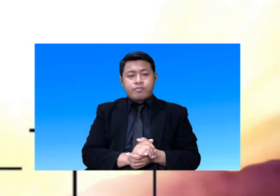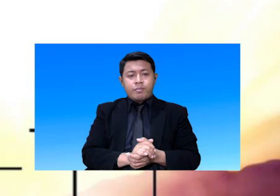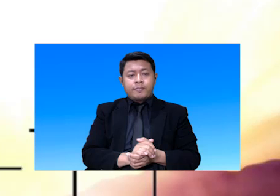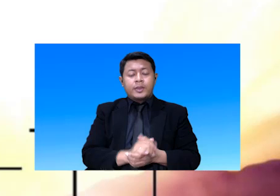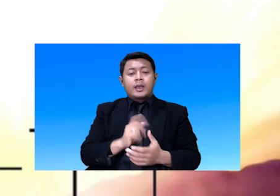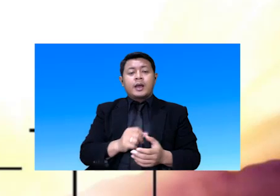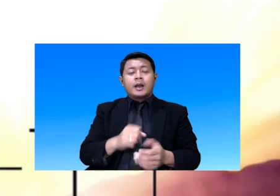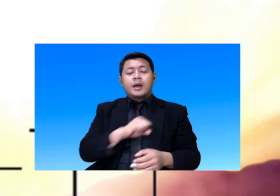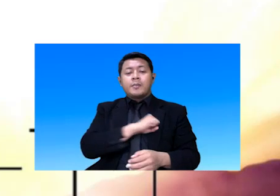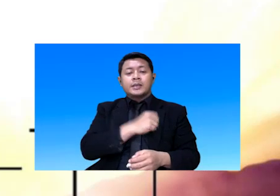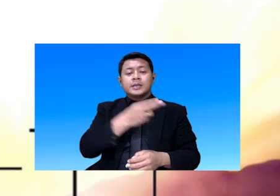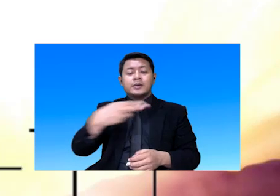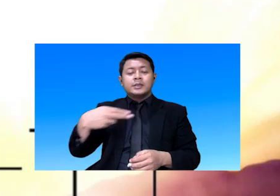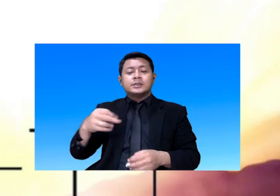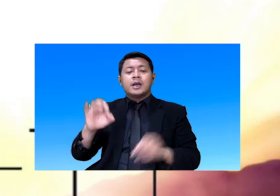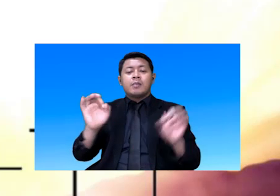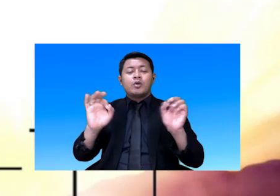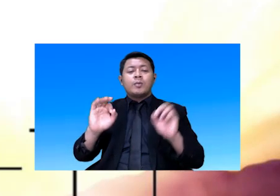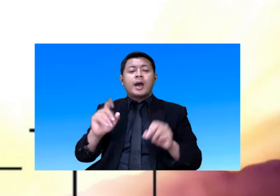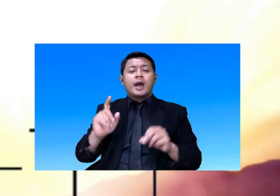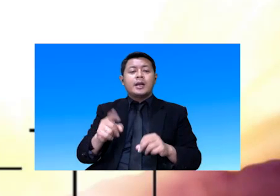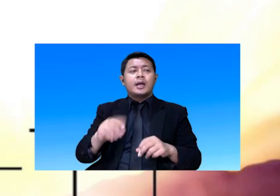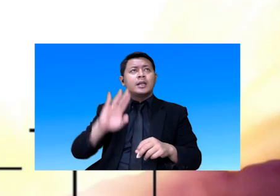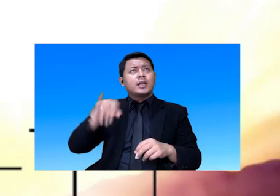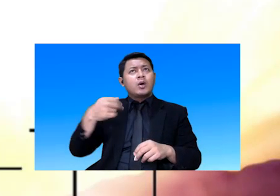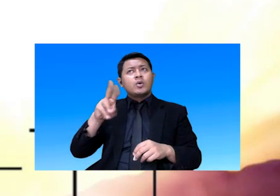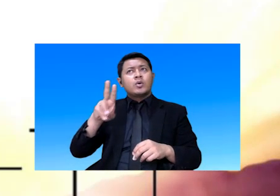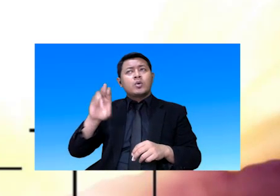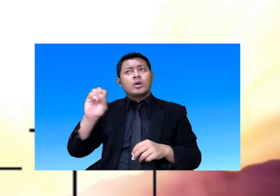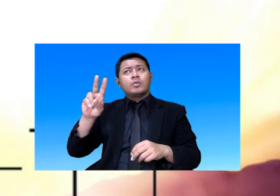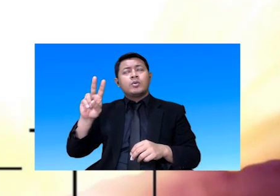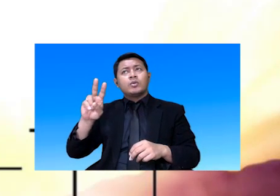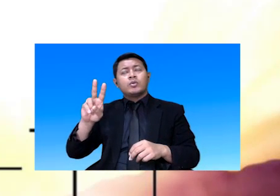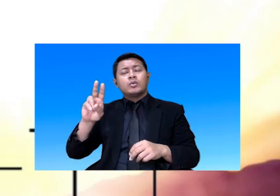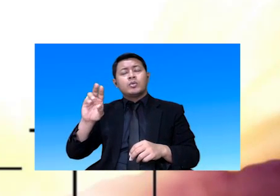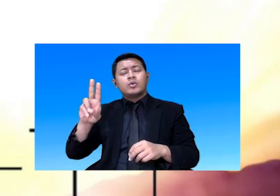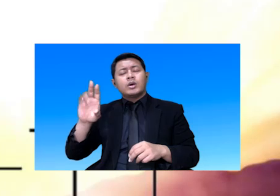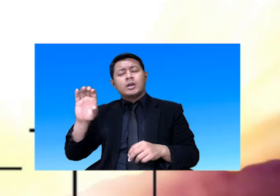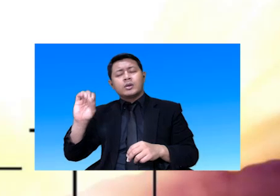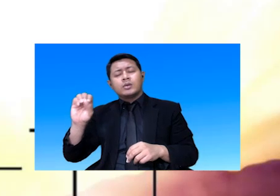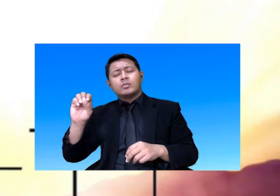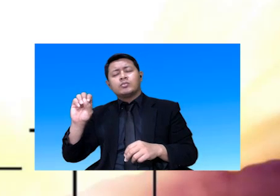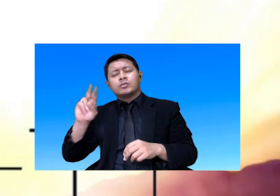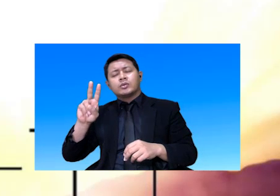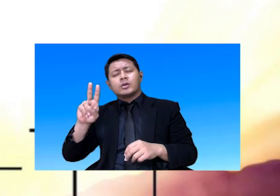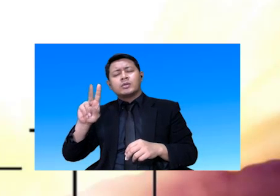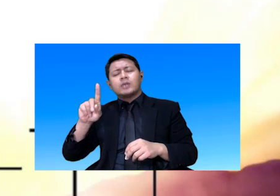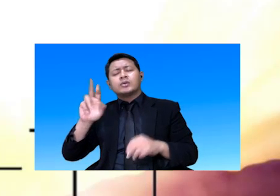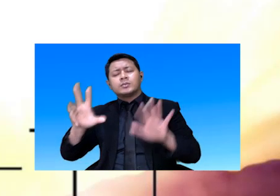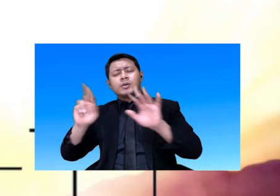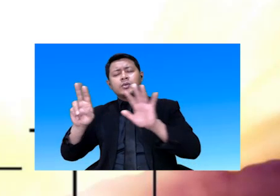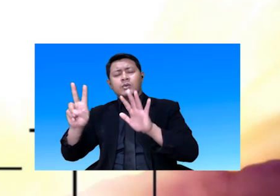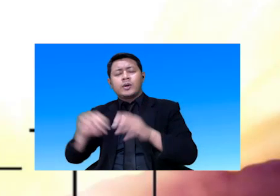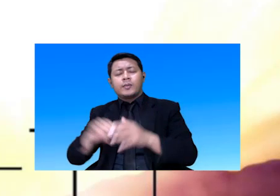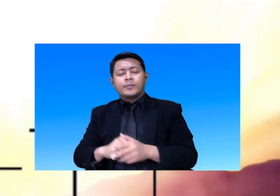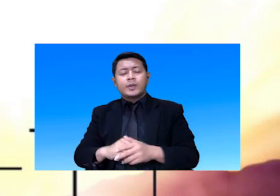dulu, karena bangsa Indonesia belum ada, tahun 22. Karena Van Lith itulah kita